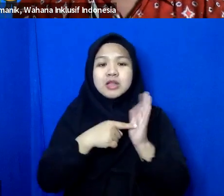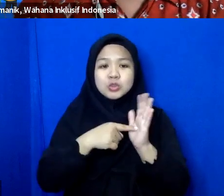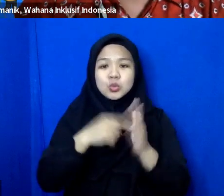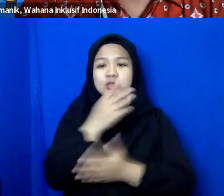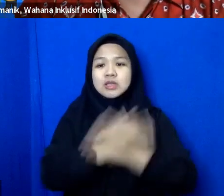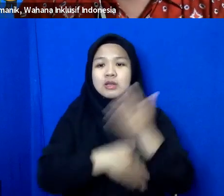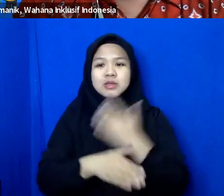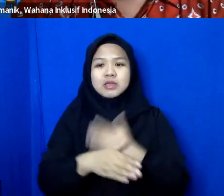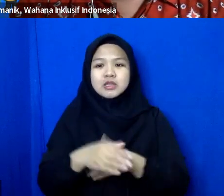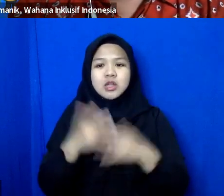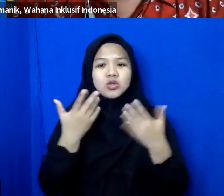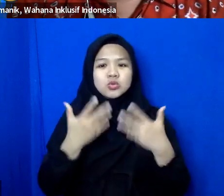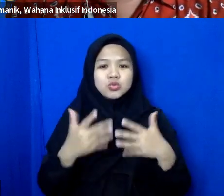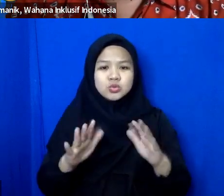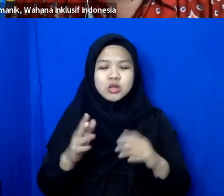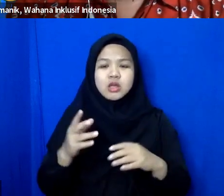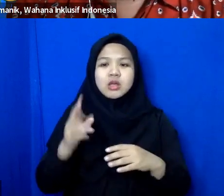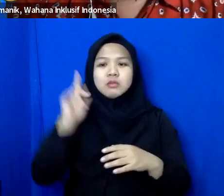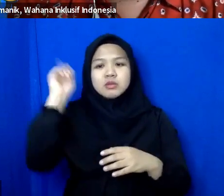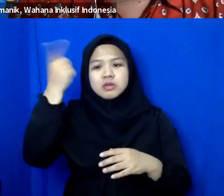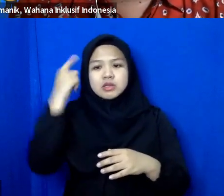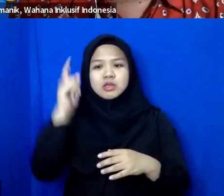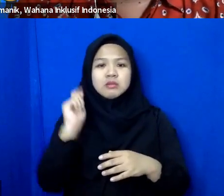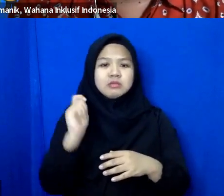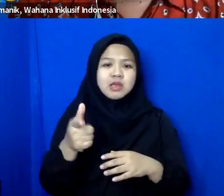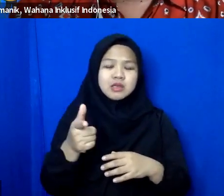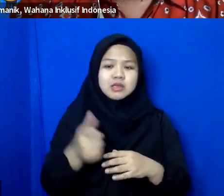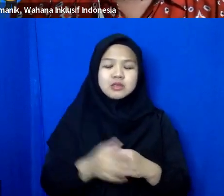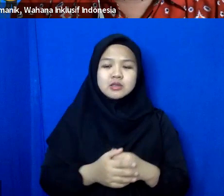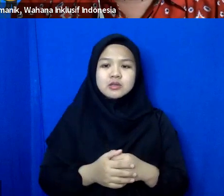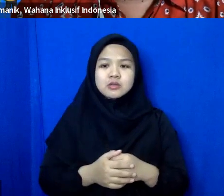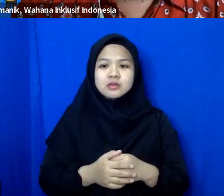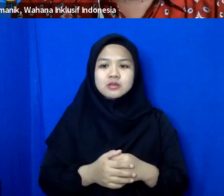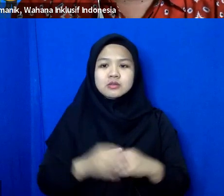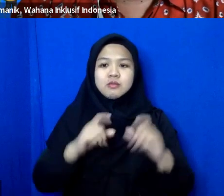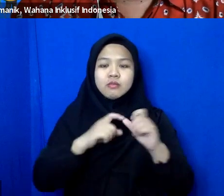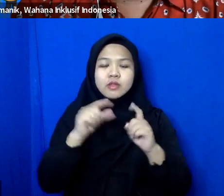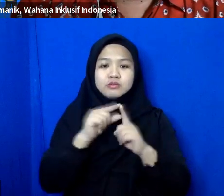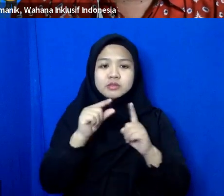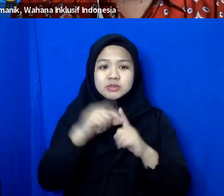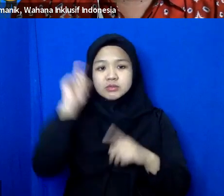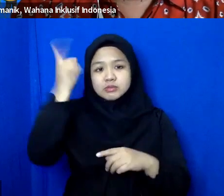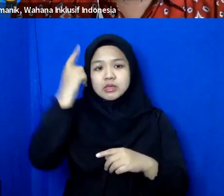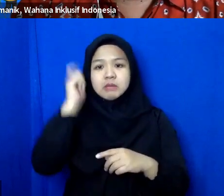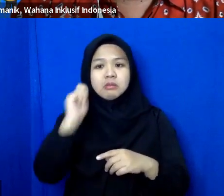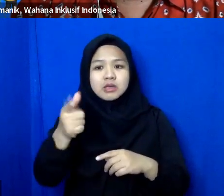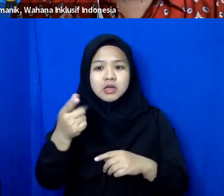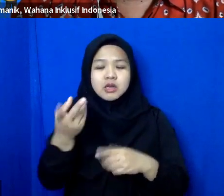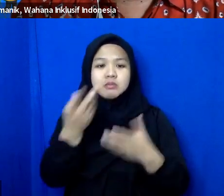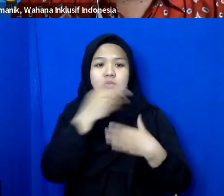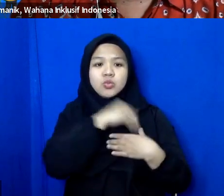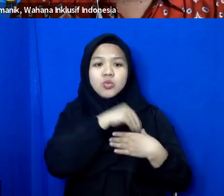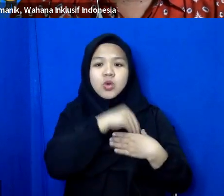Desa blita sudah dibiayai oleh pemerintah SPB di IBM perintah dapat uang